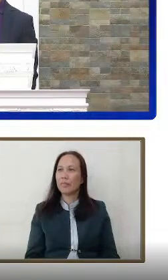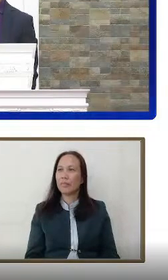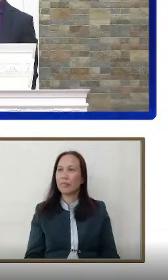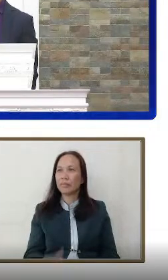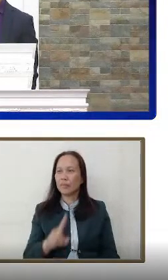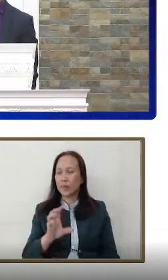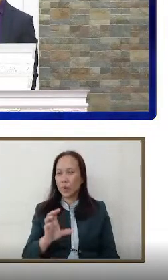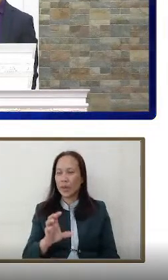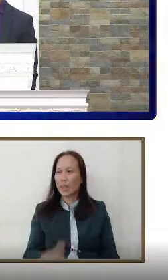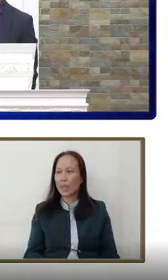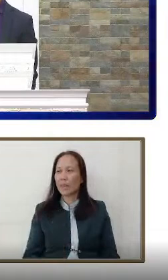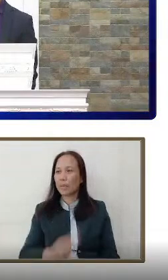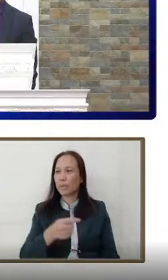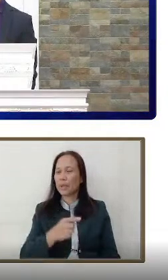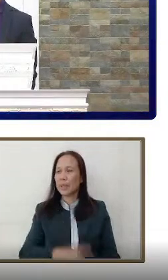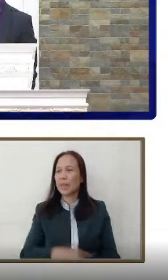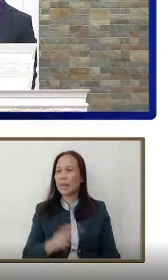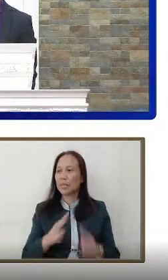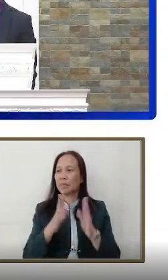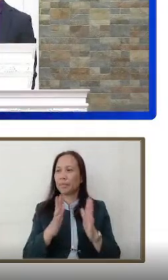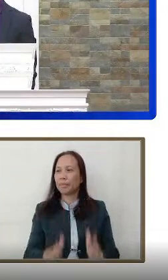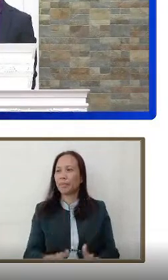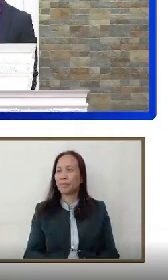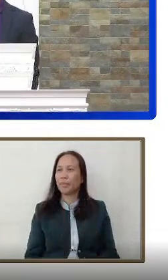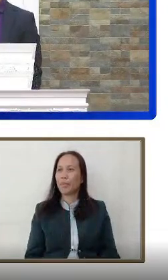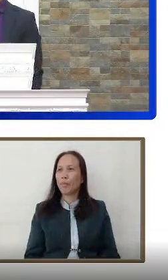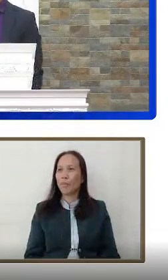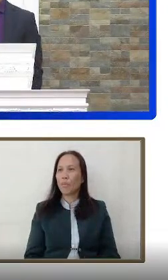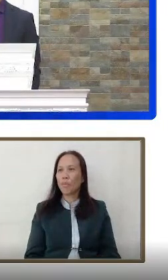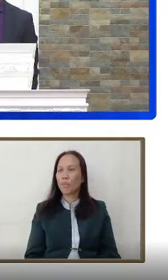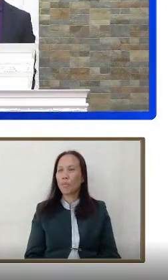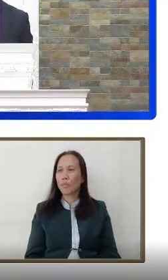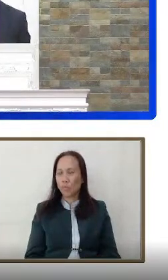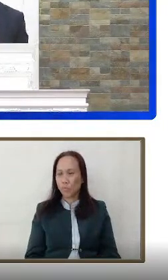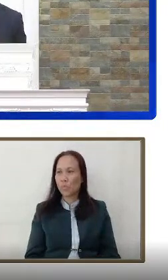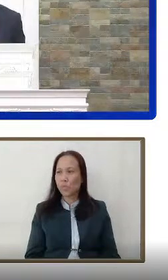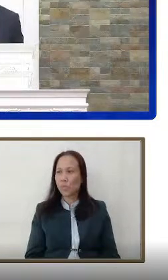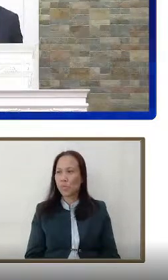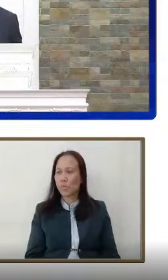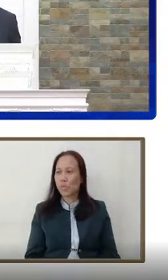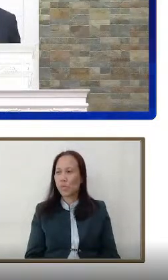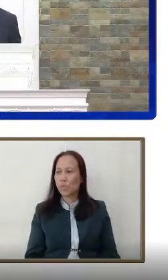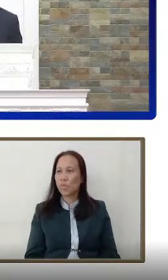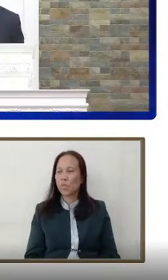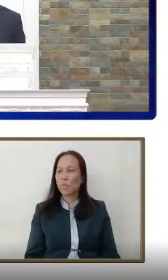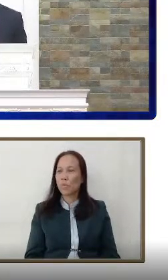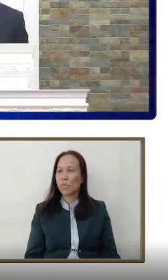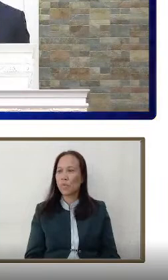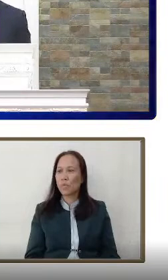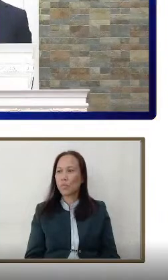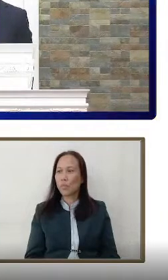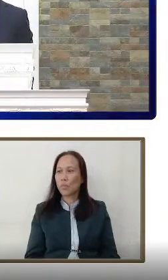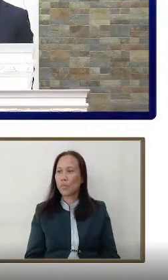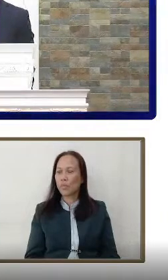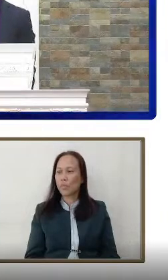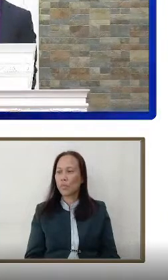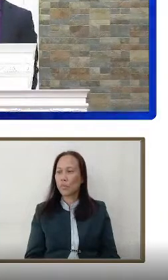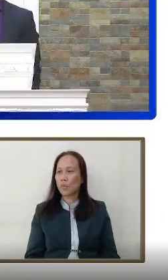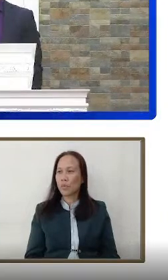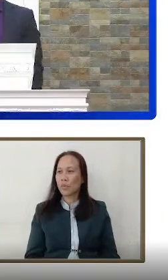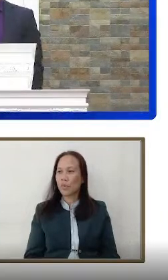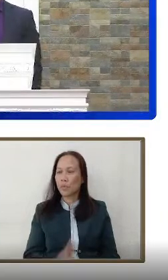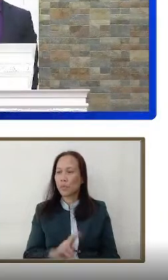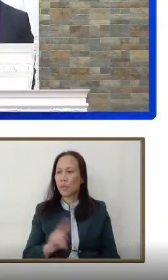100 first time visitors po, sir. Oh, so, kalahati, ano? Alright. So, panalangin nyo po yan, no? 200